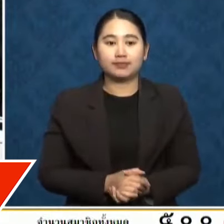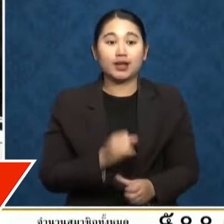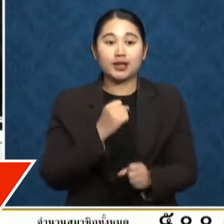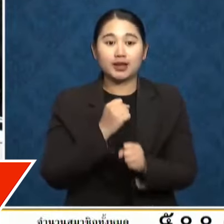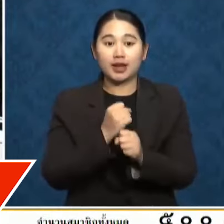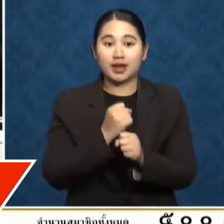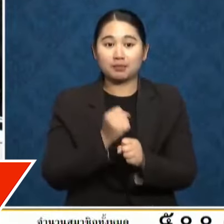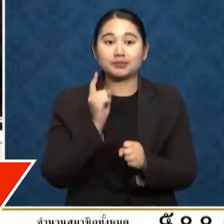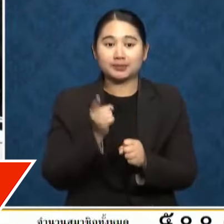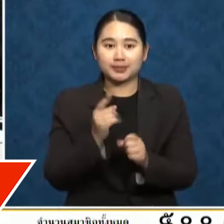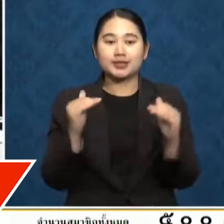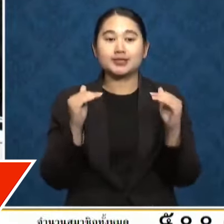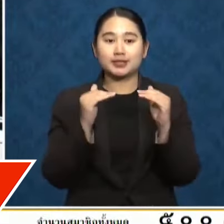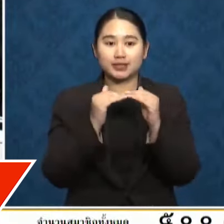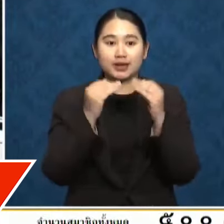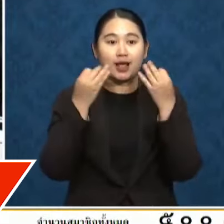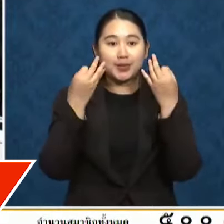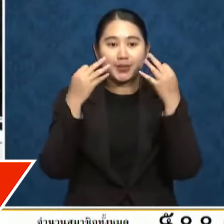ทำ สิทุก